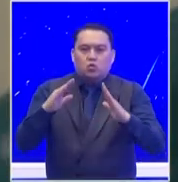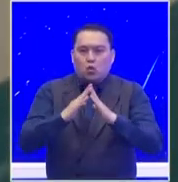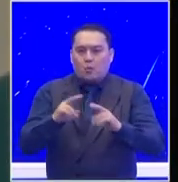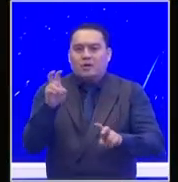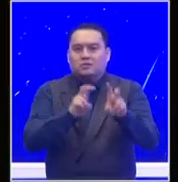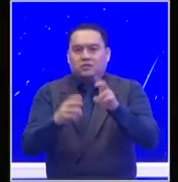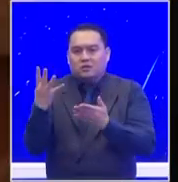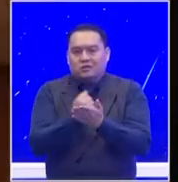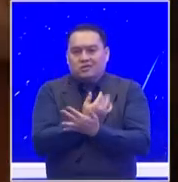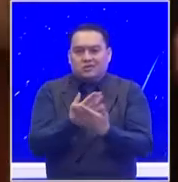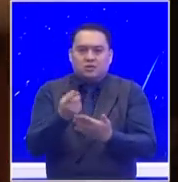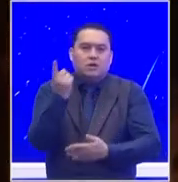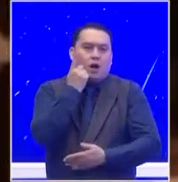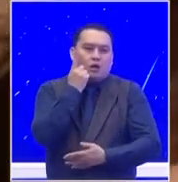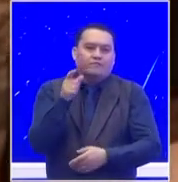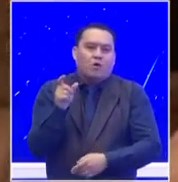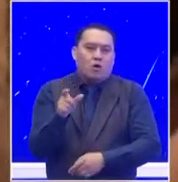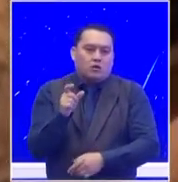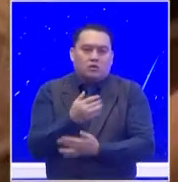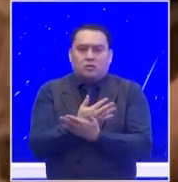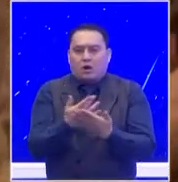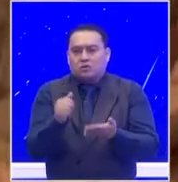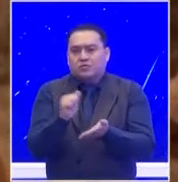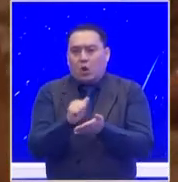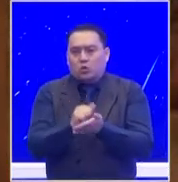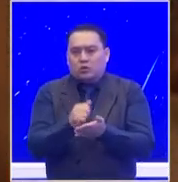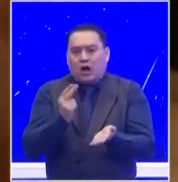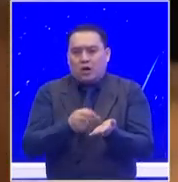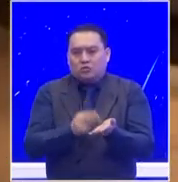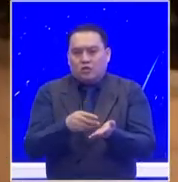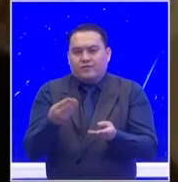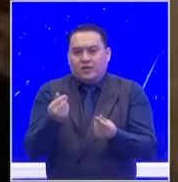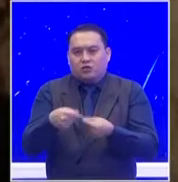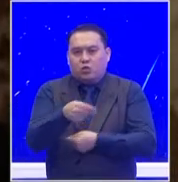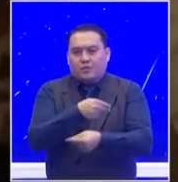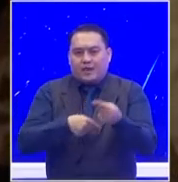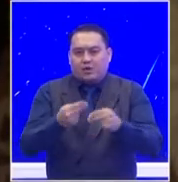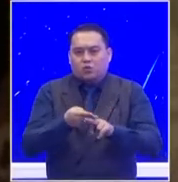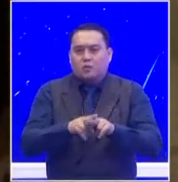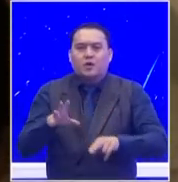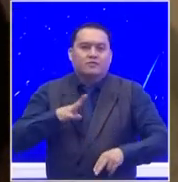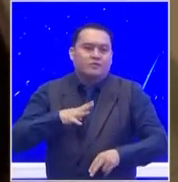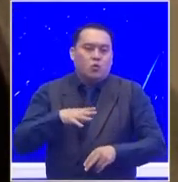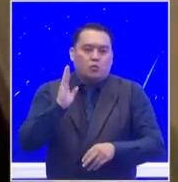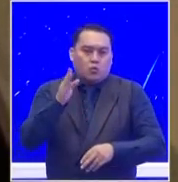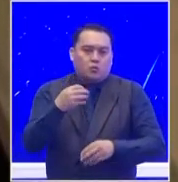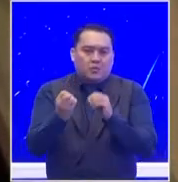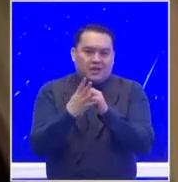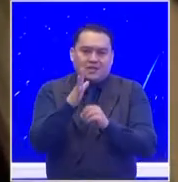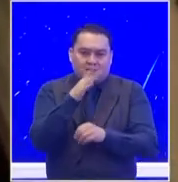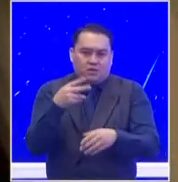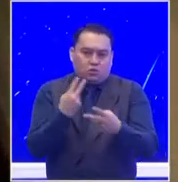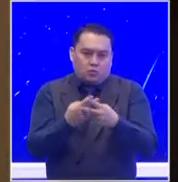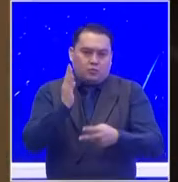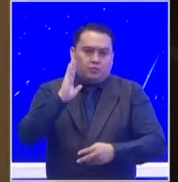обнаружили несколько телефонов, банковских карт и различные документы, подтверждающие финансовые операции. Задержанному грозит до 15 лет тюрьмы.